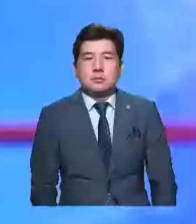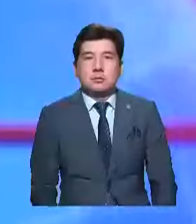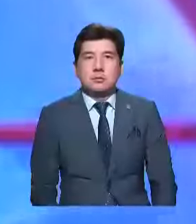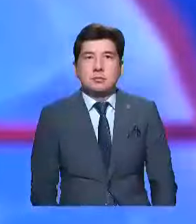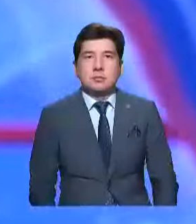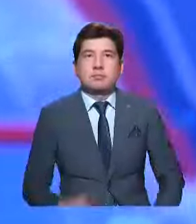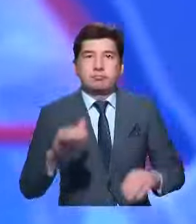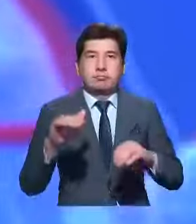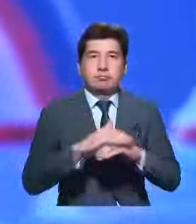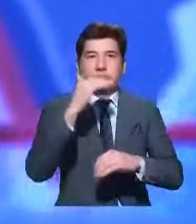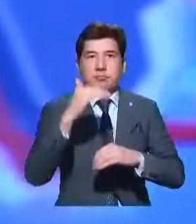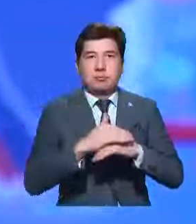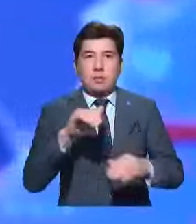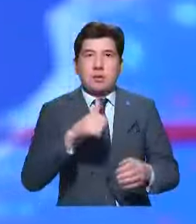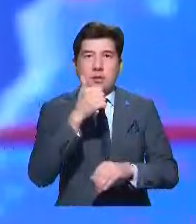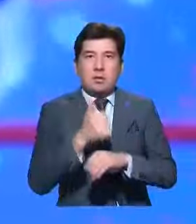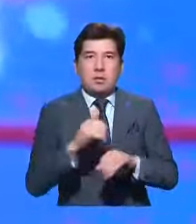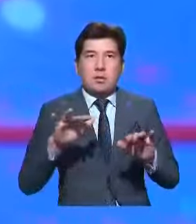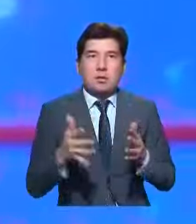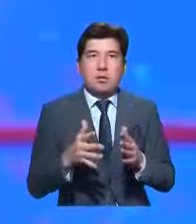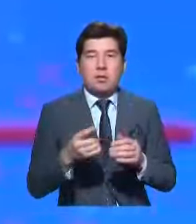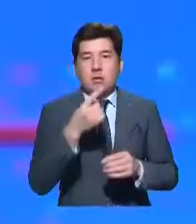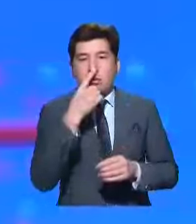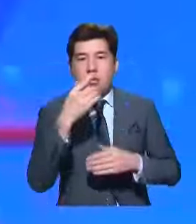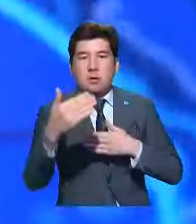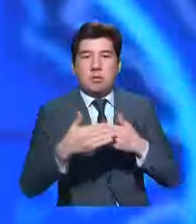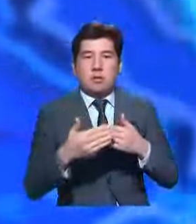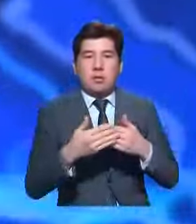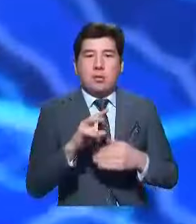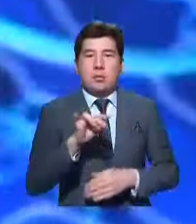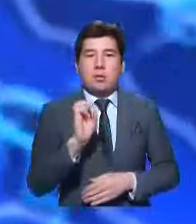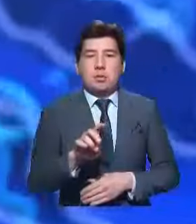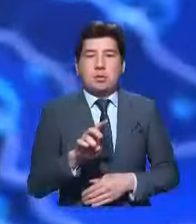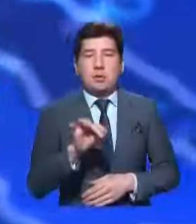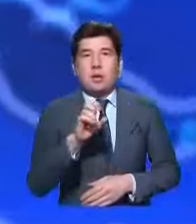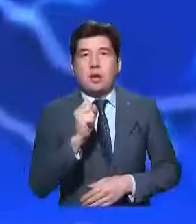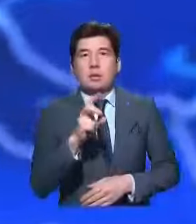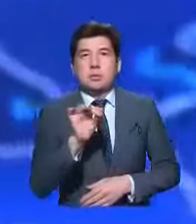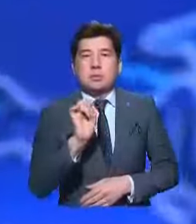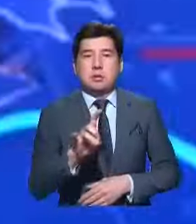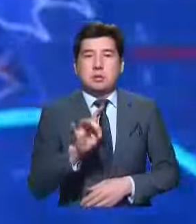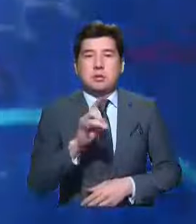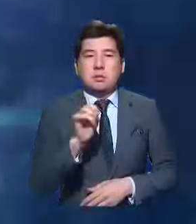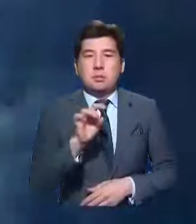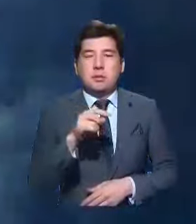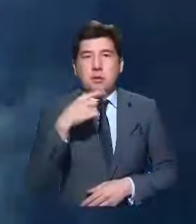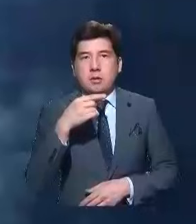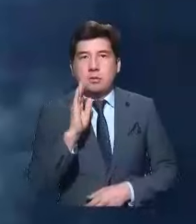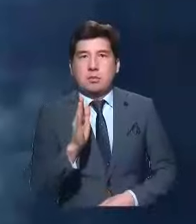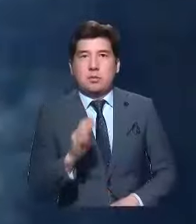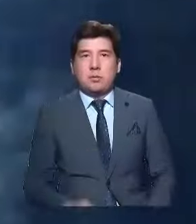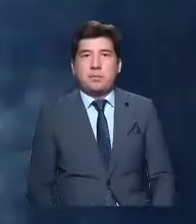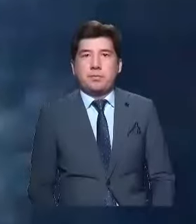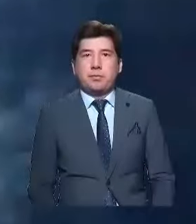Добрый вечер. Главные события, происходящие в мире, в ближайшие пару минут расскажу я, Асимжан Жузбаева.